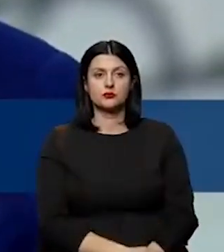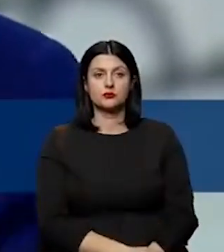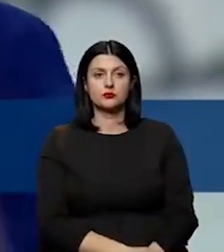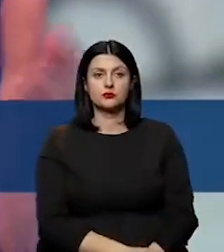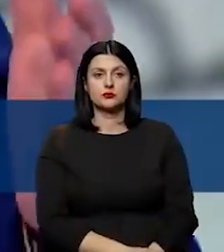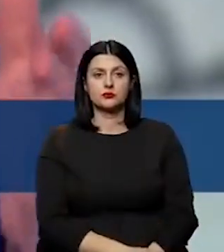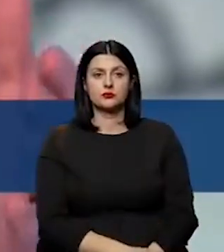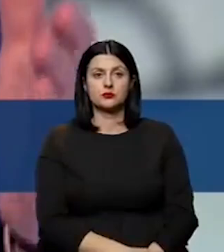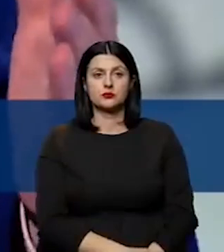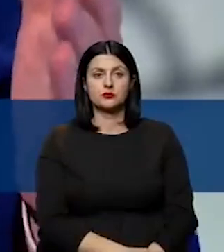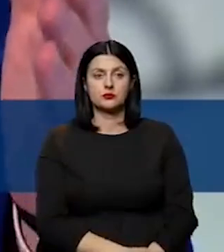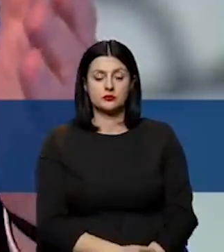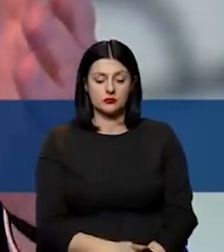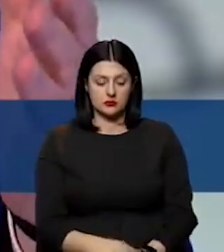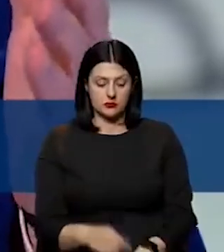От